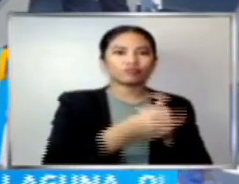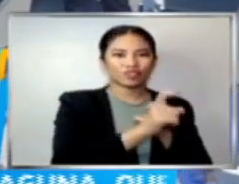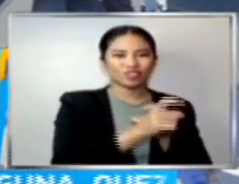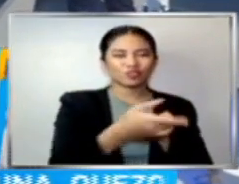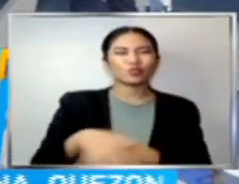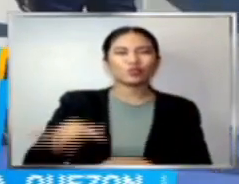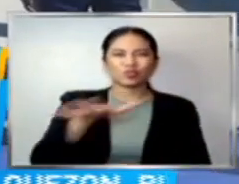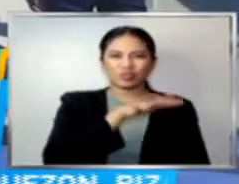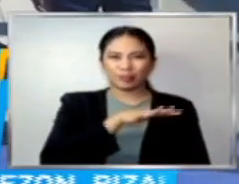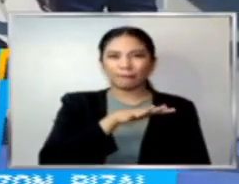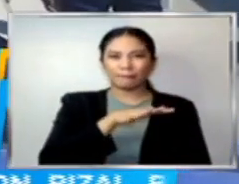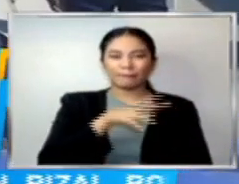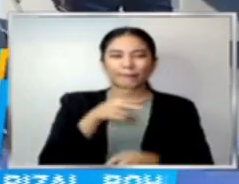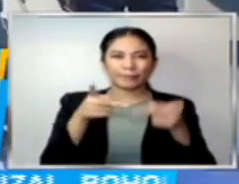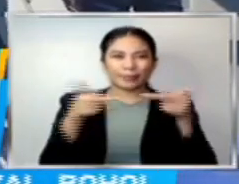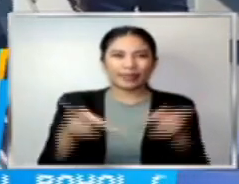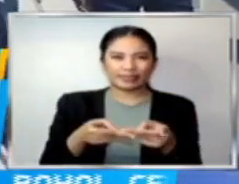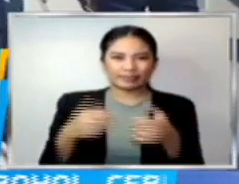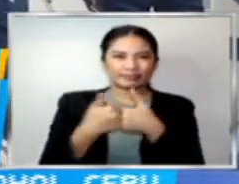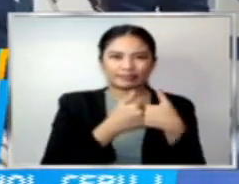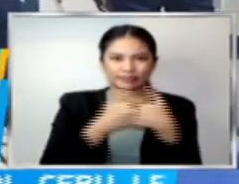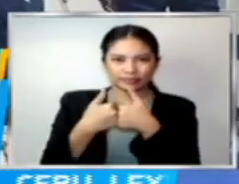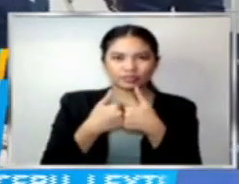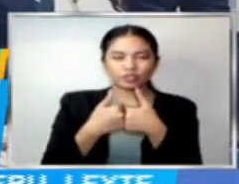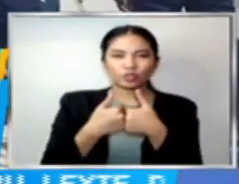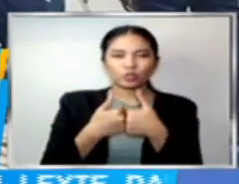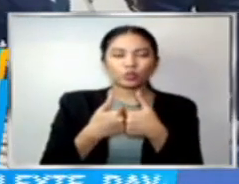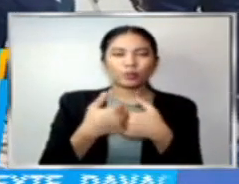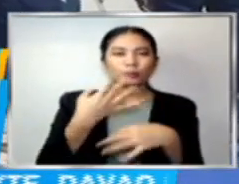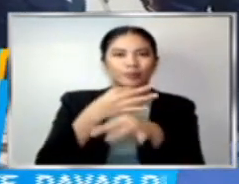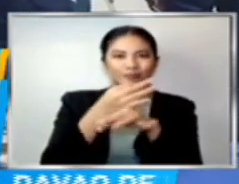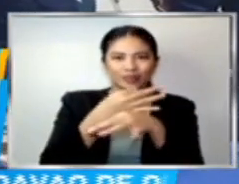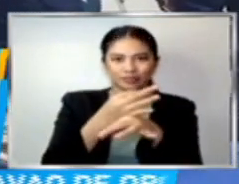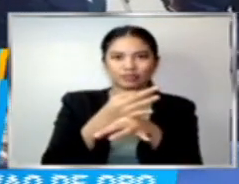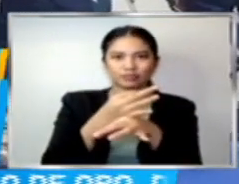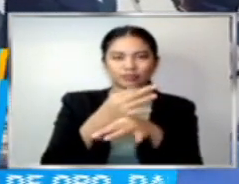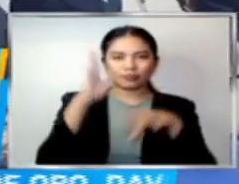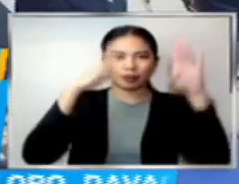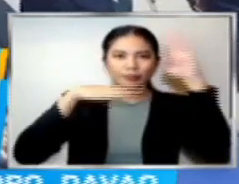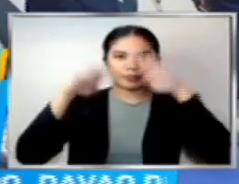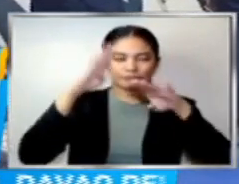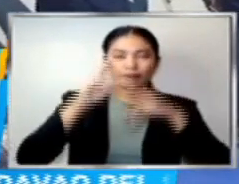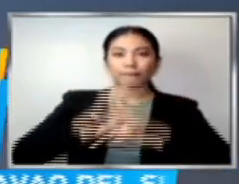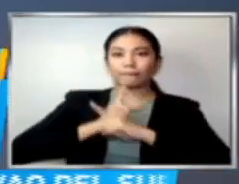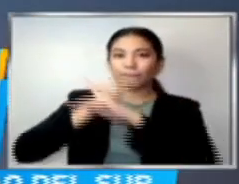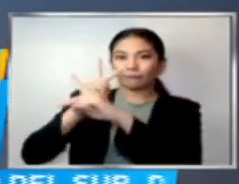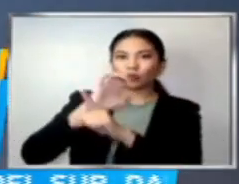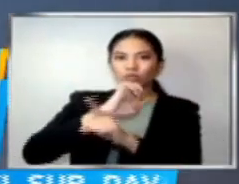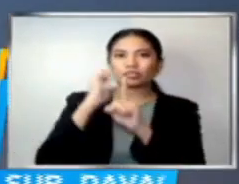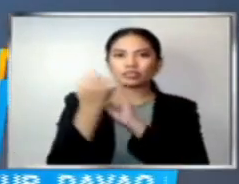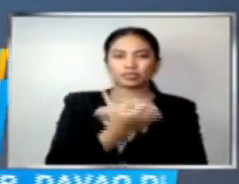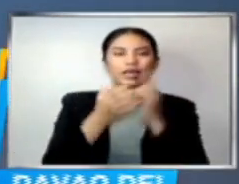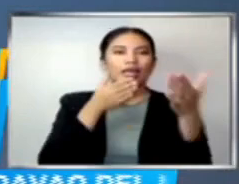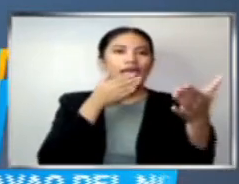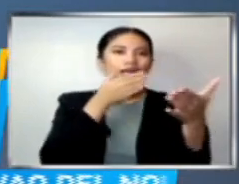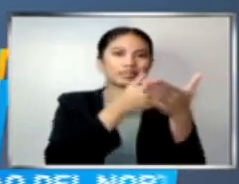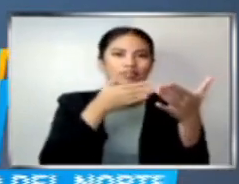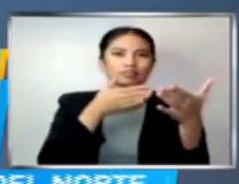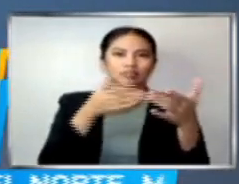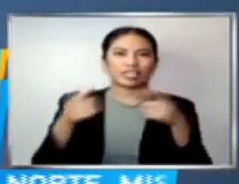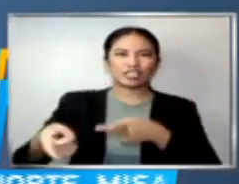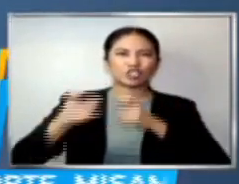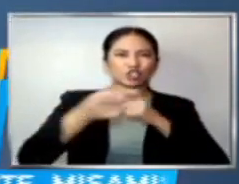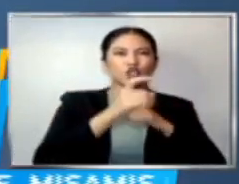maayos sa mga hindi pagkakaunawaan at maprotektahan din ang kalikasan laban sa illegal at overfishing. At yan,